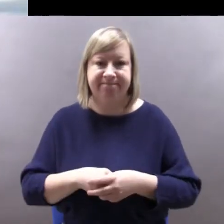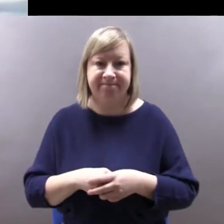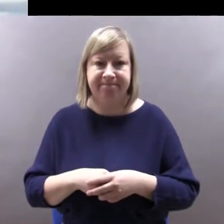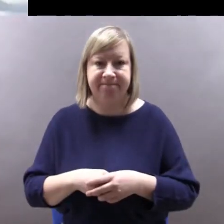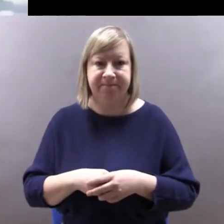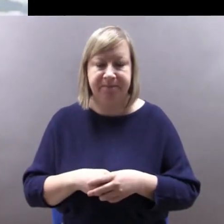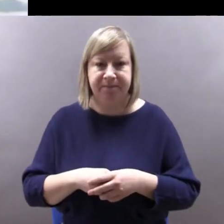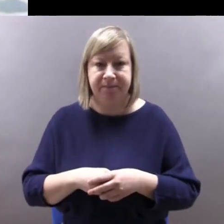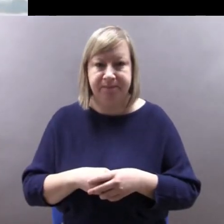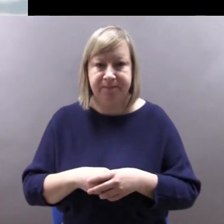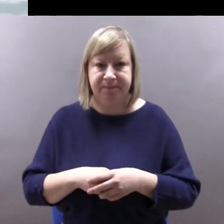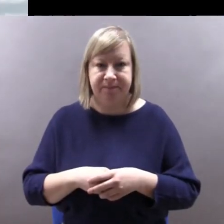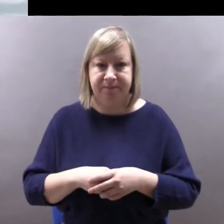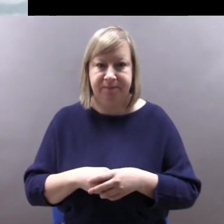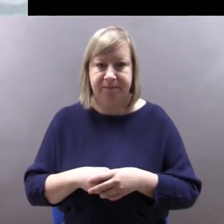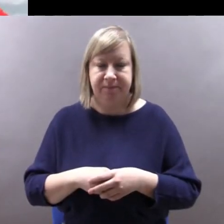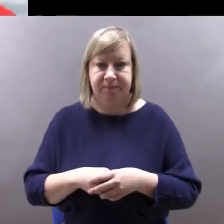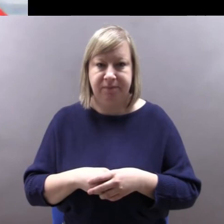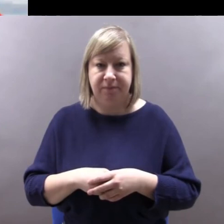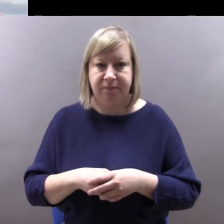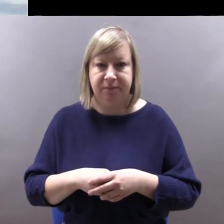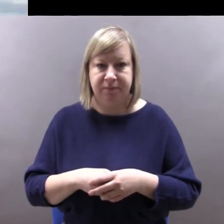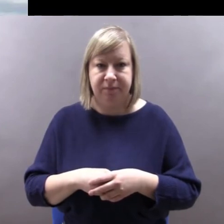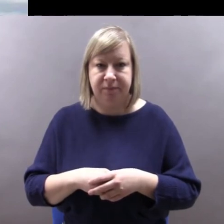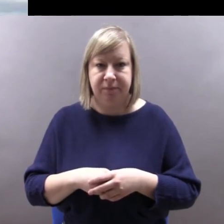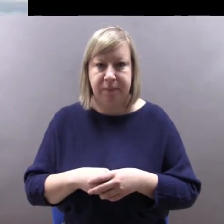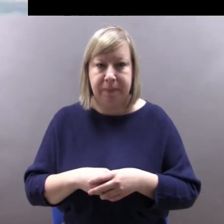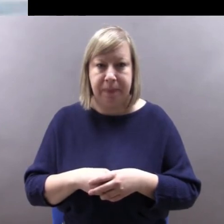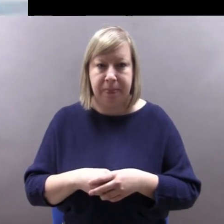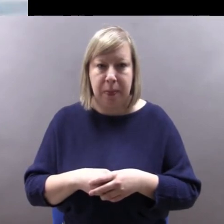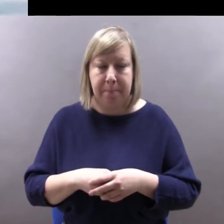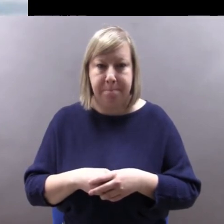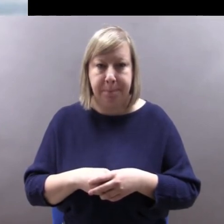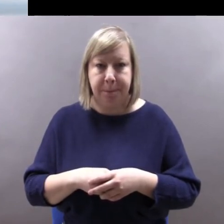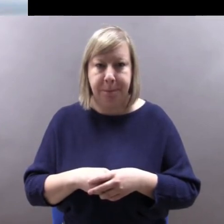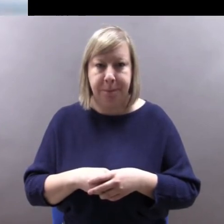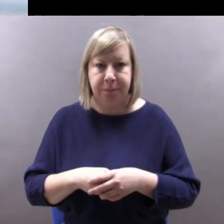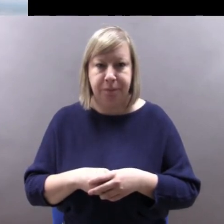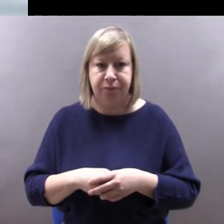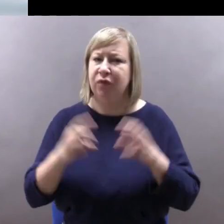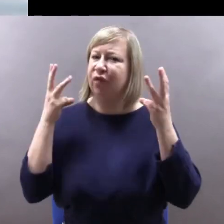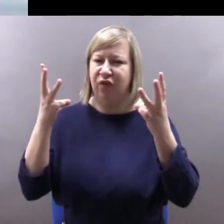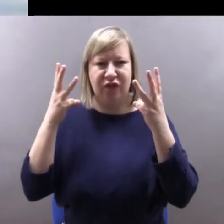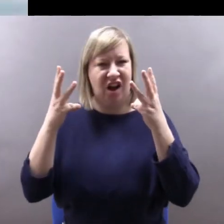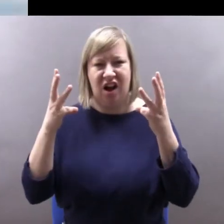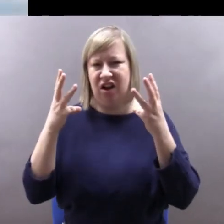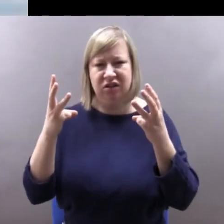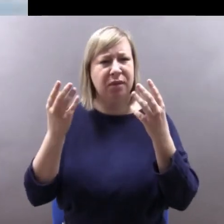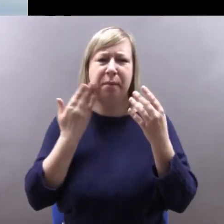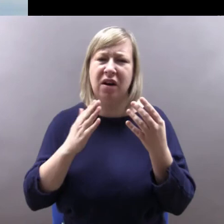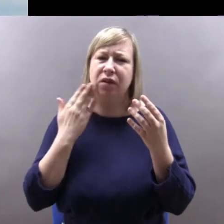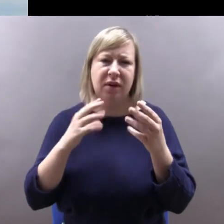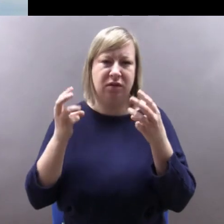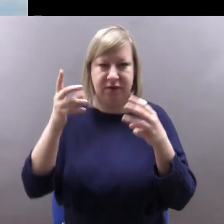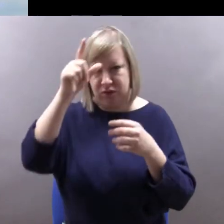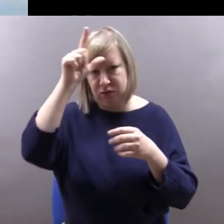odbiegam od tematu tego spotkania, ale kluczowi są ludzie i tu ja będę stał